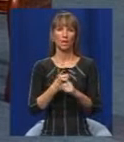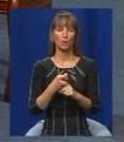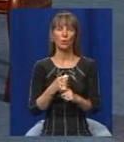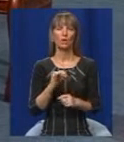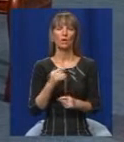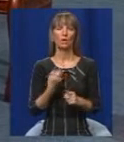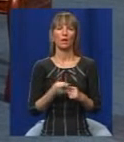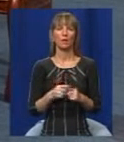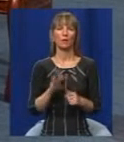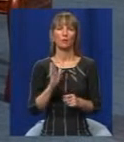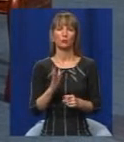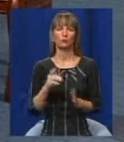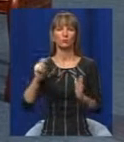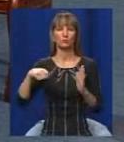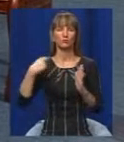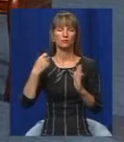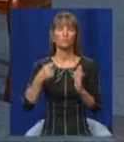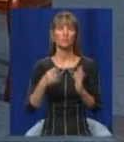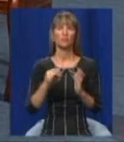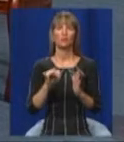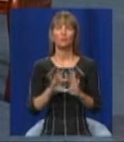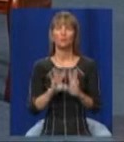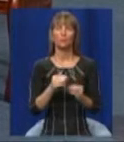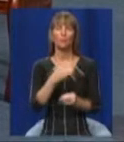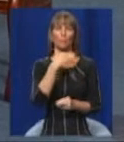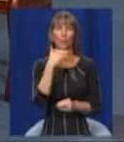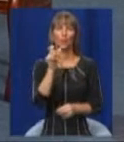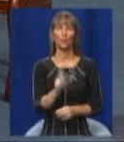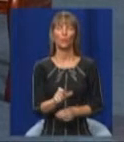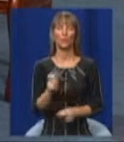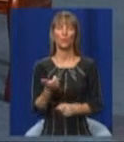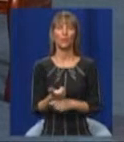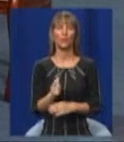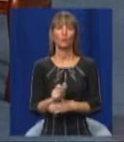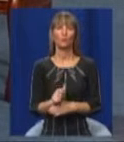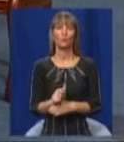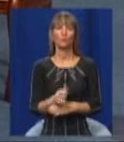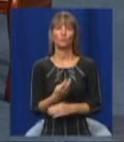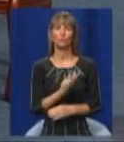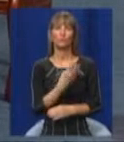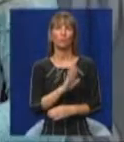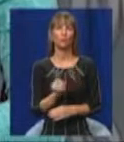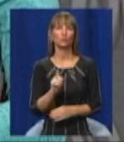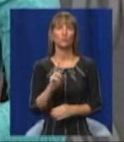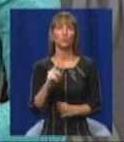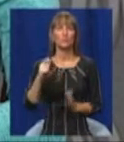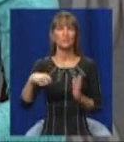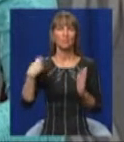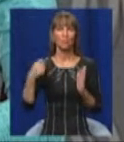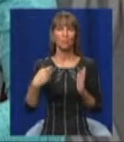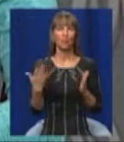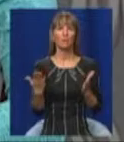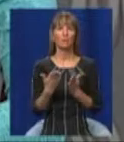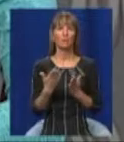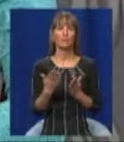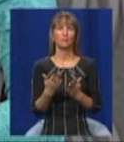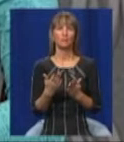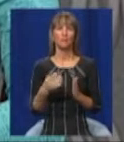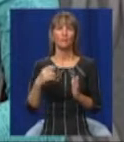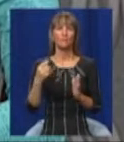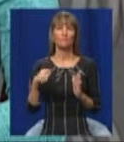відзняти якісь певні зйомки. І взагалі дуже багато людей дуже, ну, не бажають, щоб знімали якісь певні матеріали. Ну, і це, звичайно, може